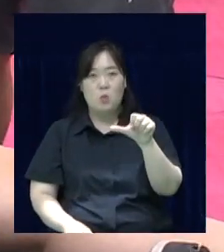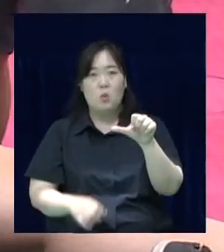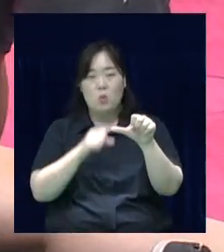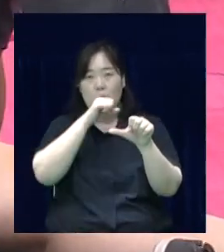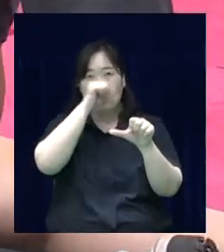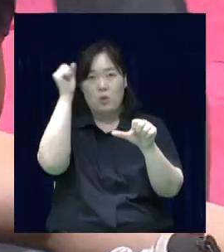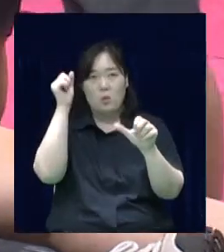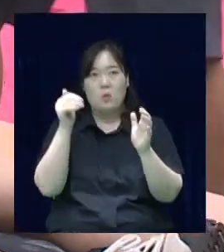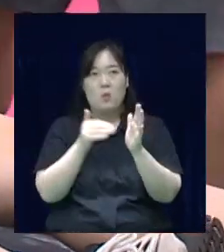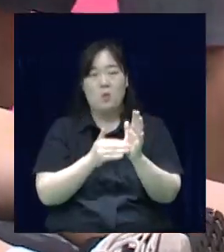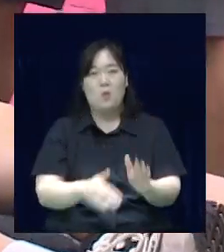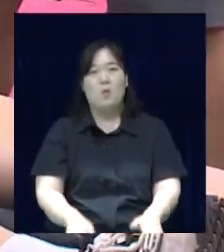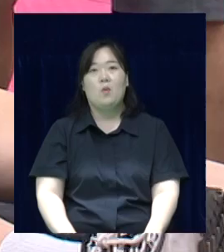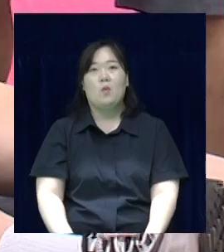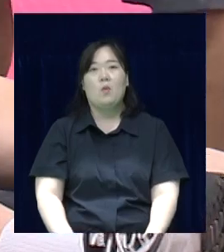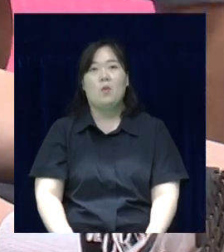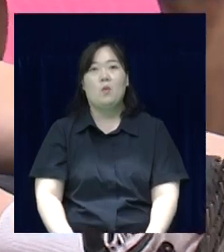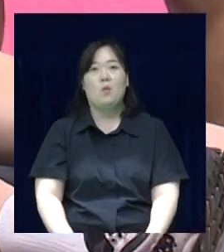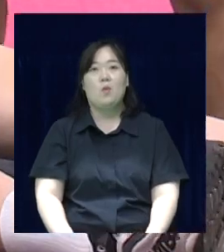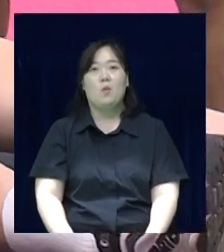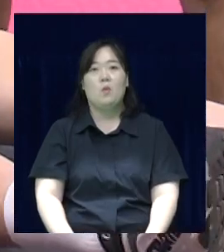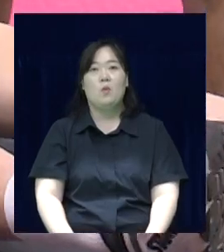선수인데요.